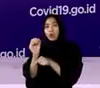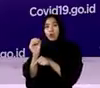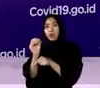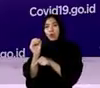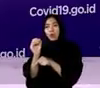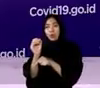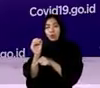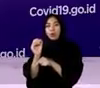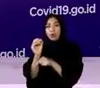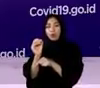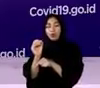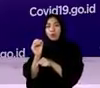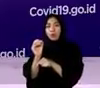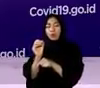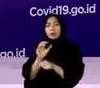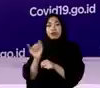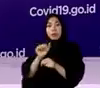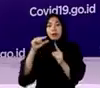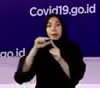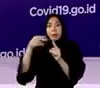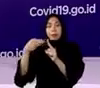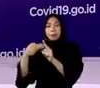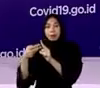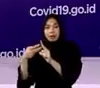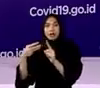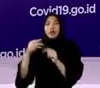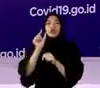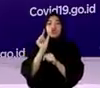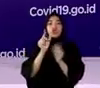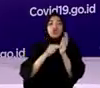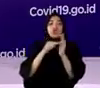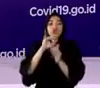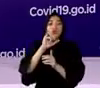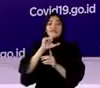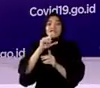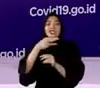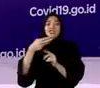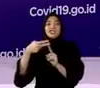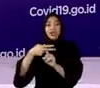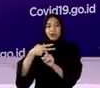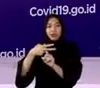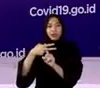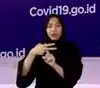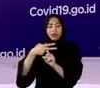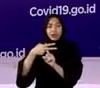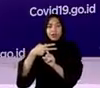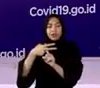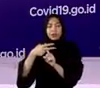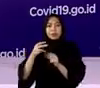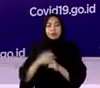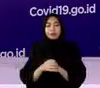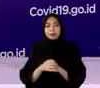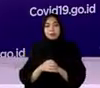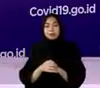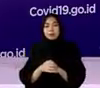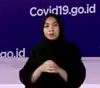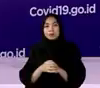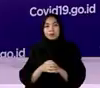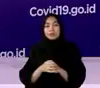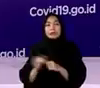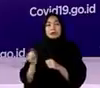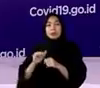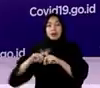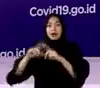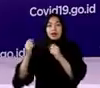Dana Anak-anak Perserikatan Bangsa-Bangsa UNICEF, Koalisi untuk Inovasi Kesiapsiagaan